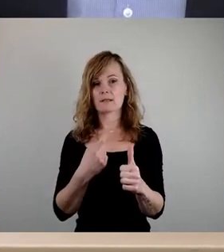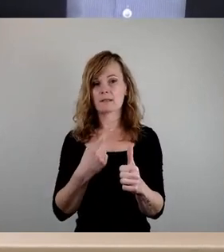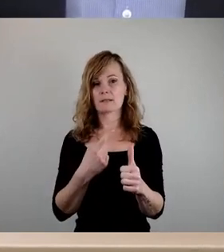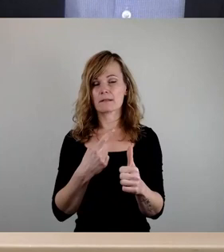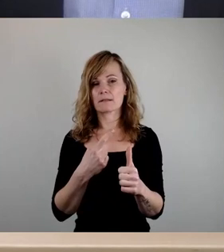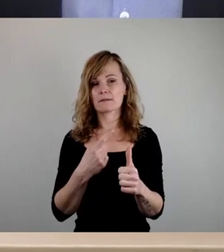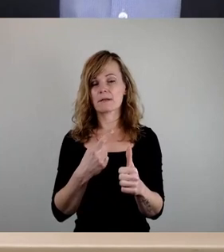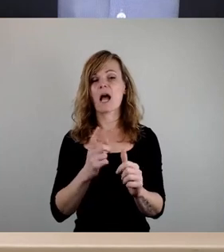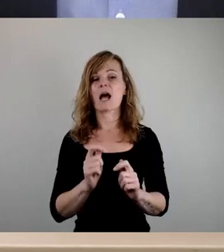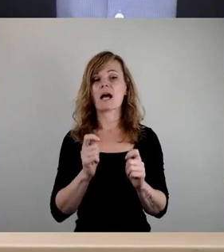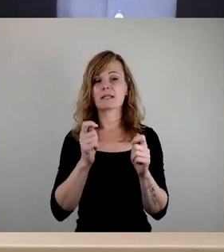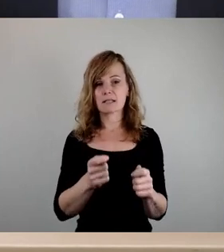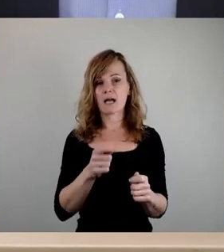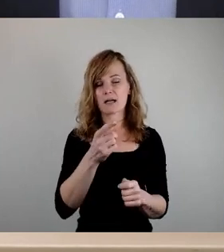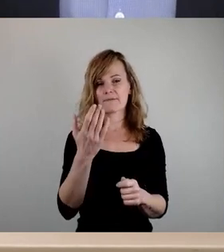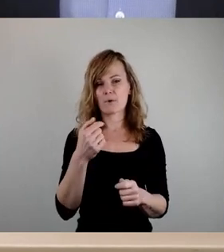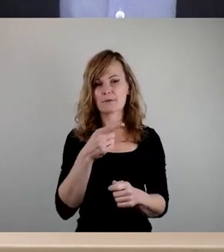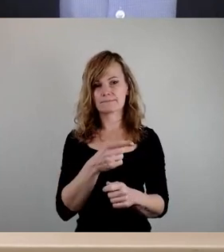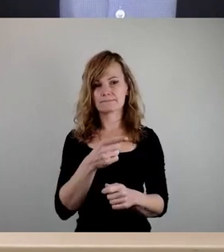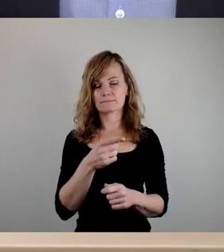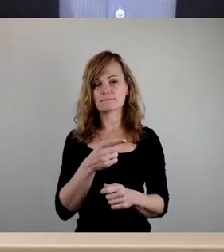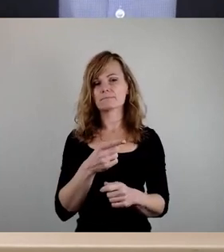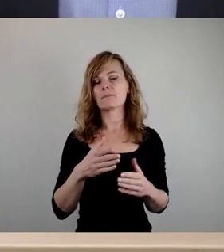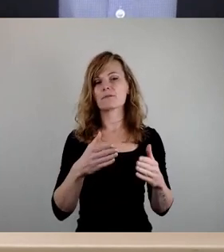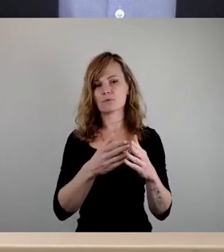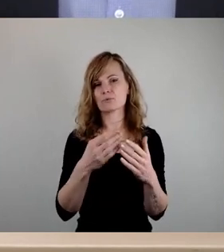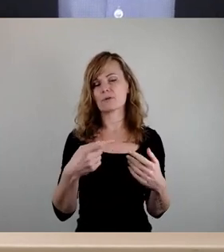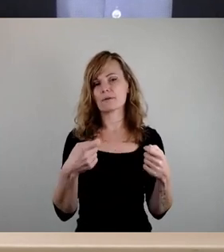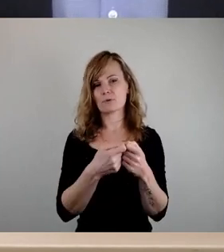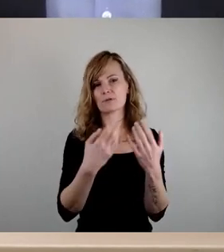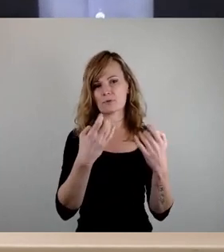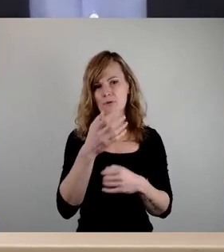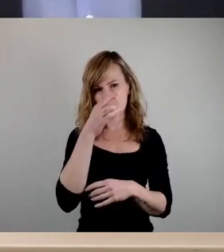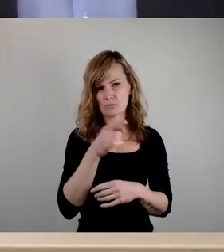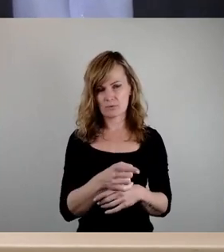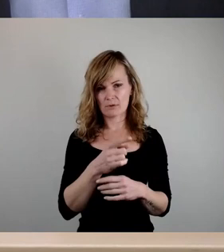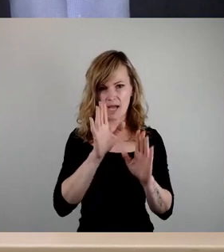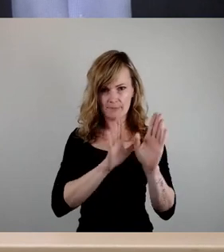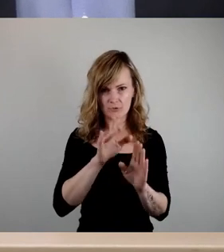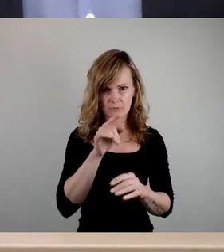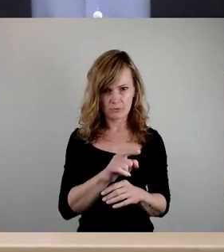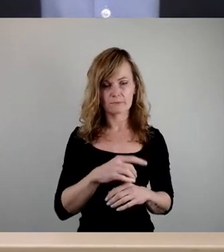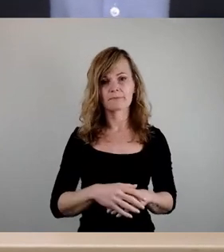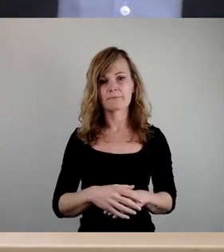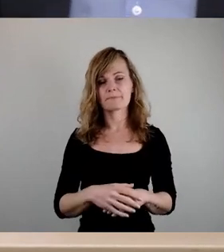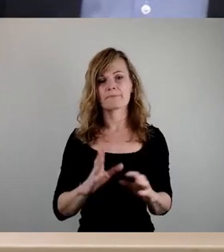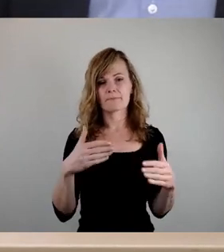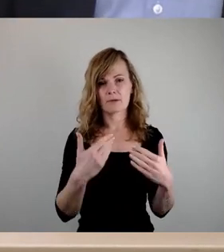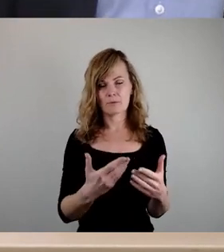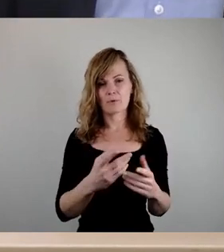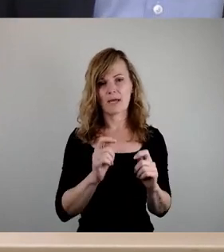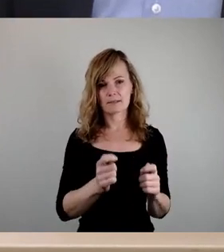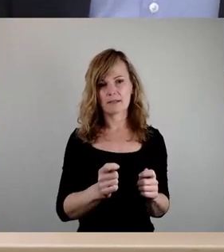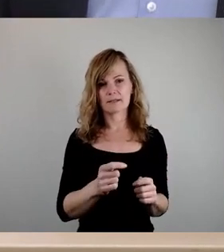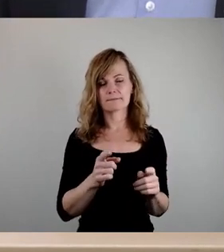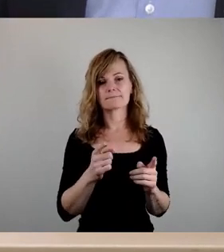abweichenden Antrag, das ist der von der Fraktion Bündnis 90 der Grünen, zur Abstimmung stellen. Dort so beantragt wie